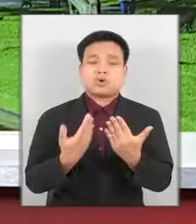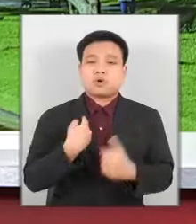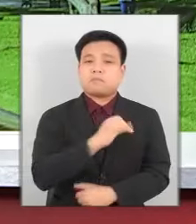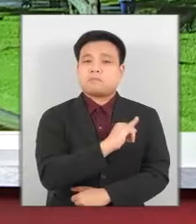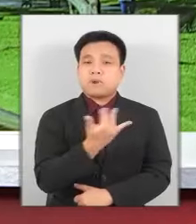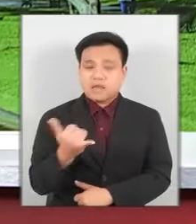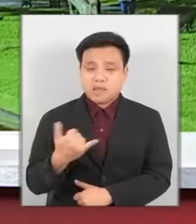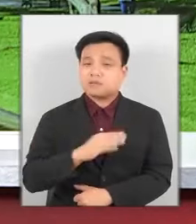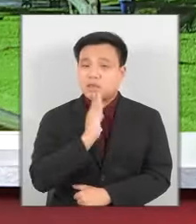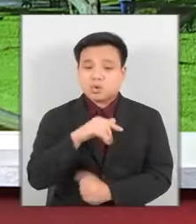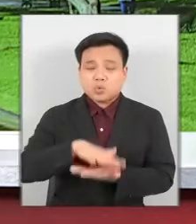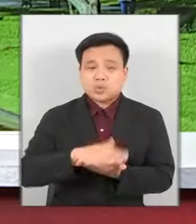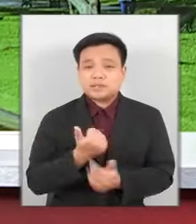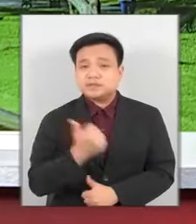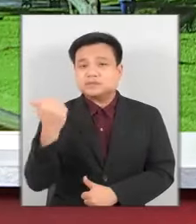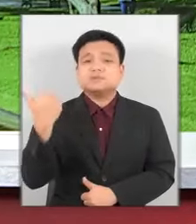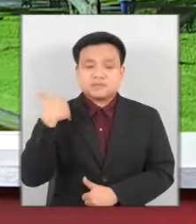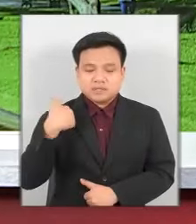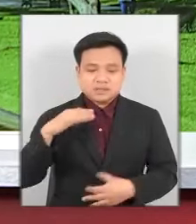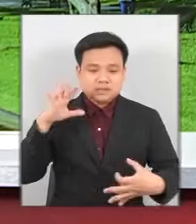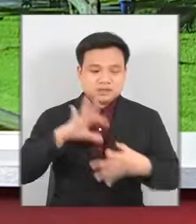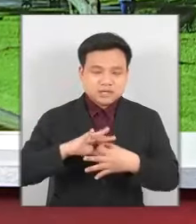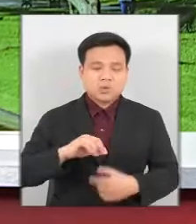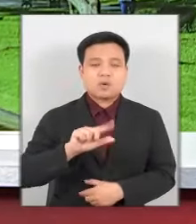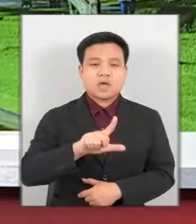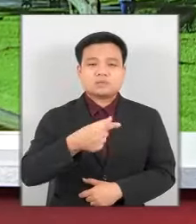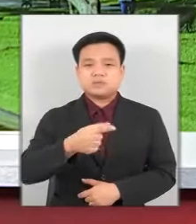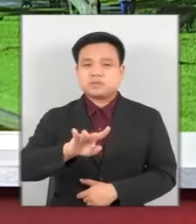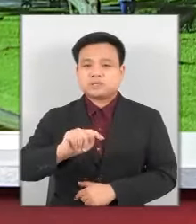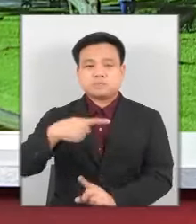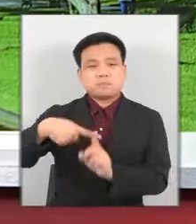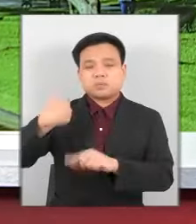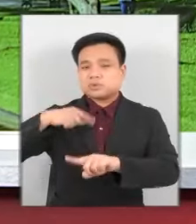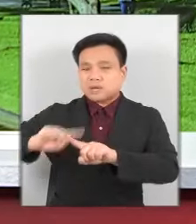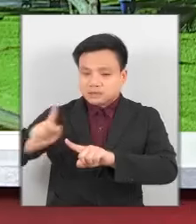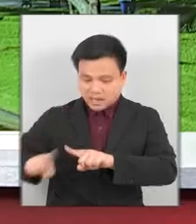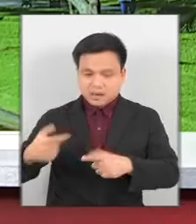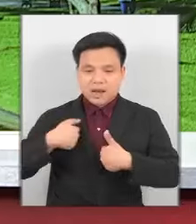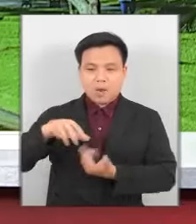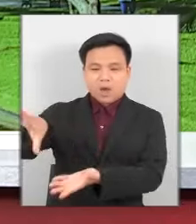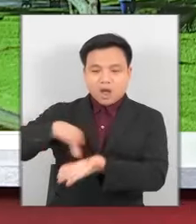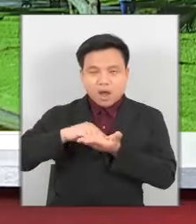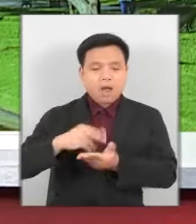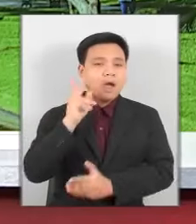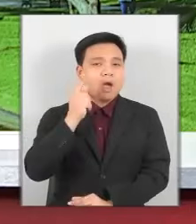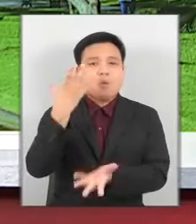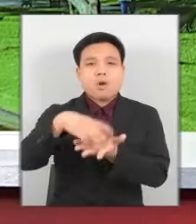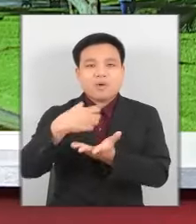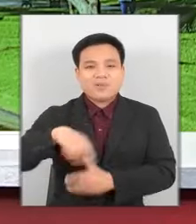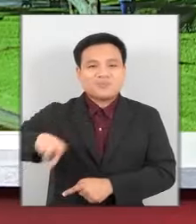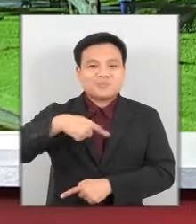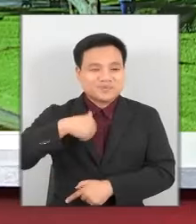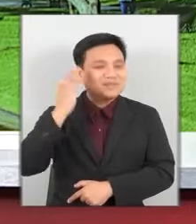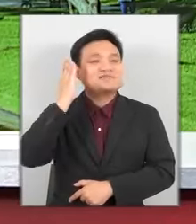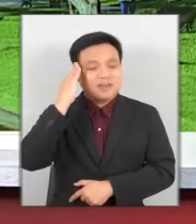อิสรภาพทางเรื่องของการเลือกเพศที่เราจะเป็นน่ะเราก็จะนำเสนอแบบนี้ใช่ฮะคือผอเบอกแบบนี้บอกว่าคือการที่ทำ